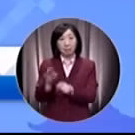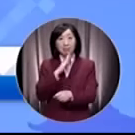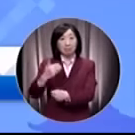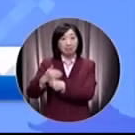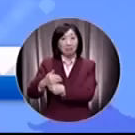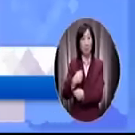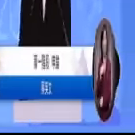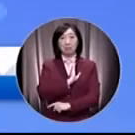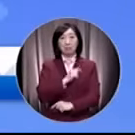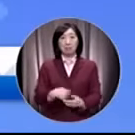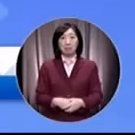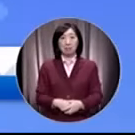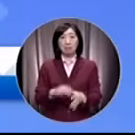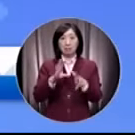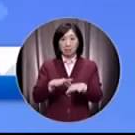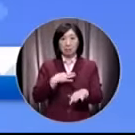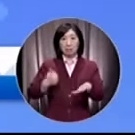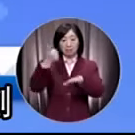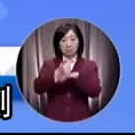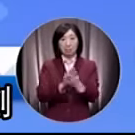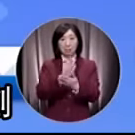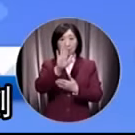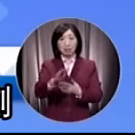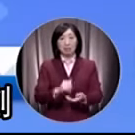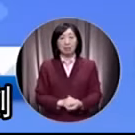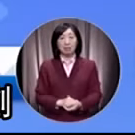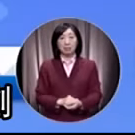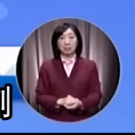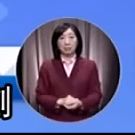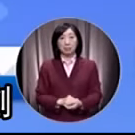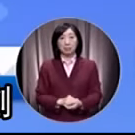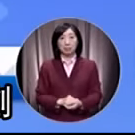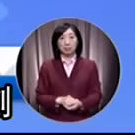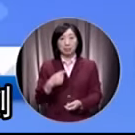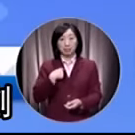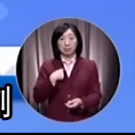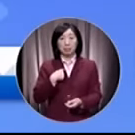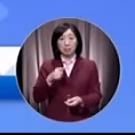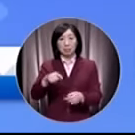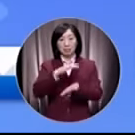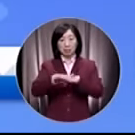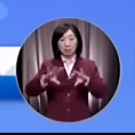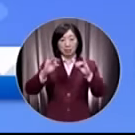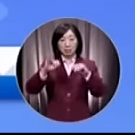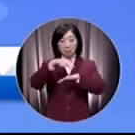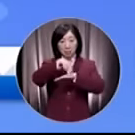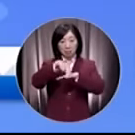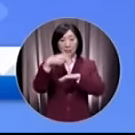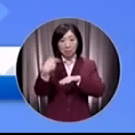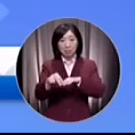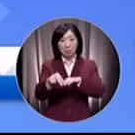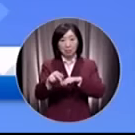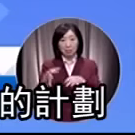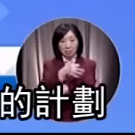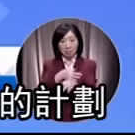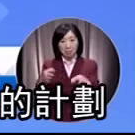统。 宋楚瑜当选之后，将从我们整体的国土规划以及我们的经